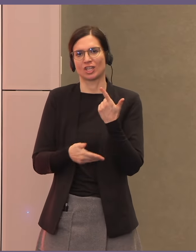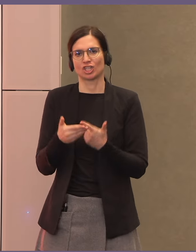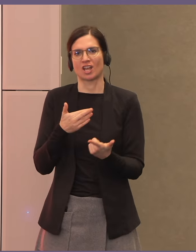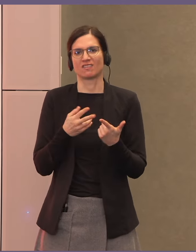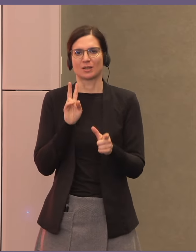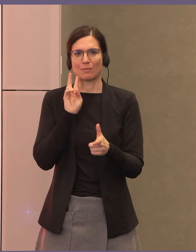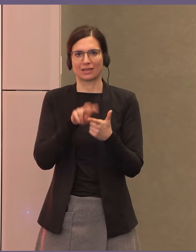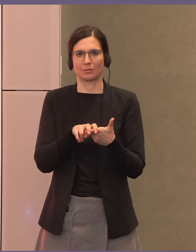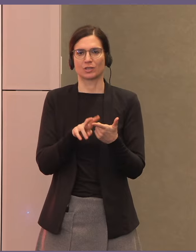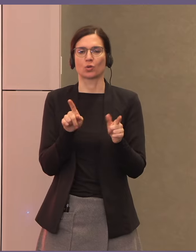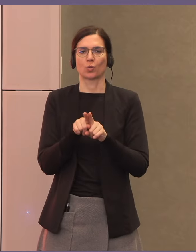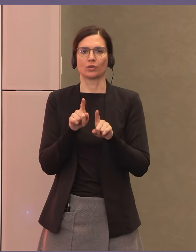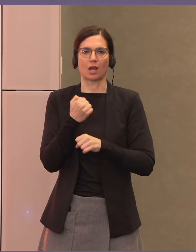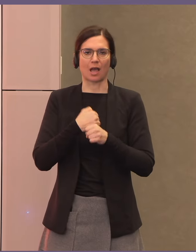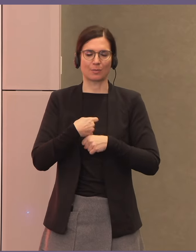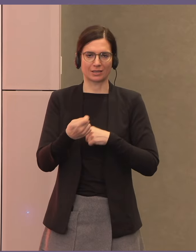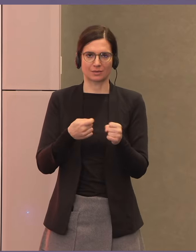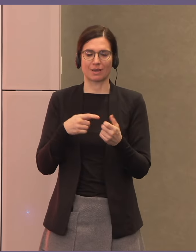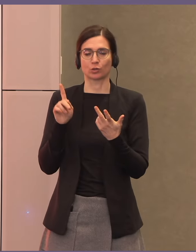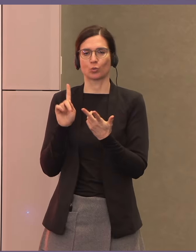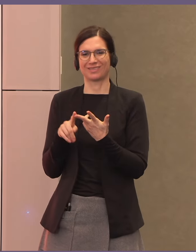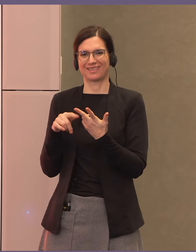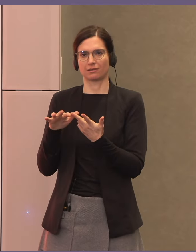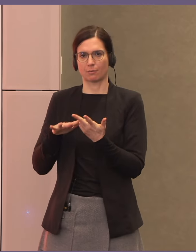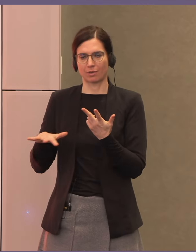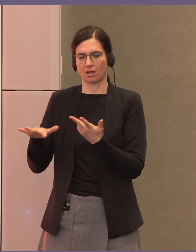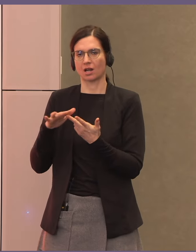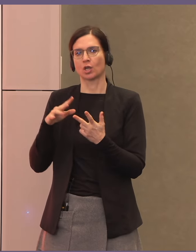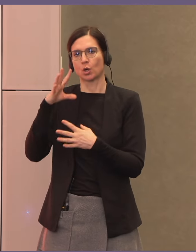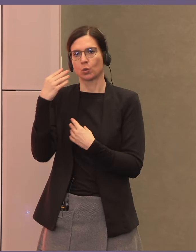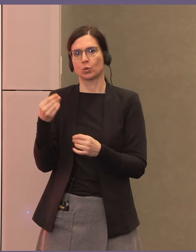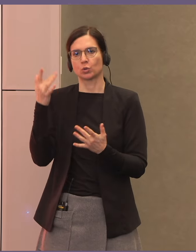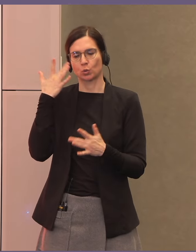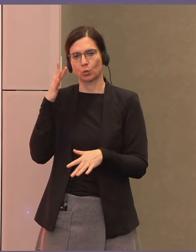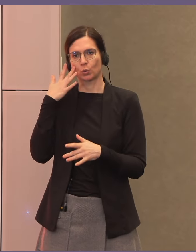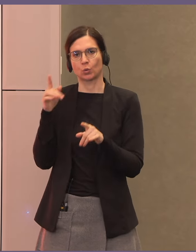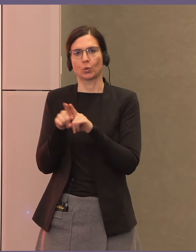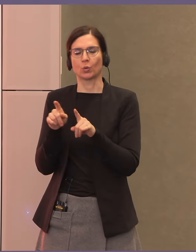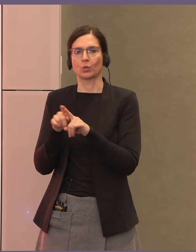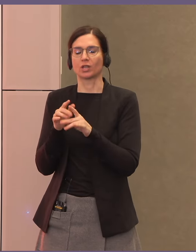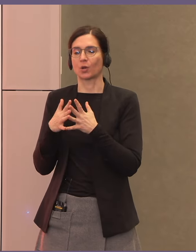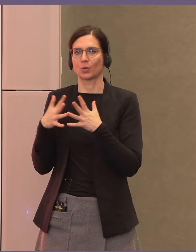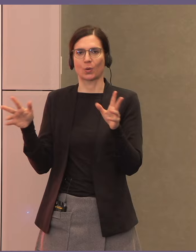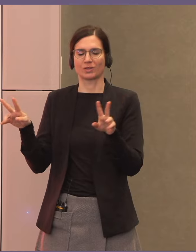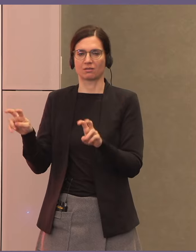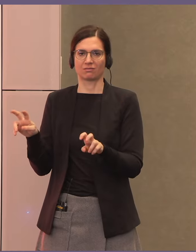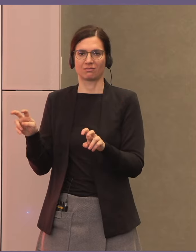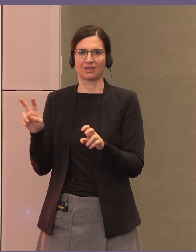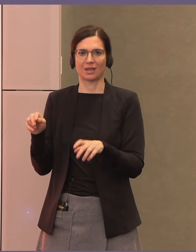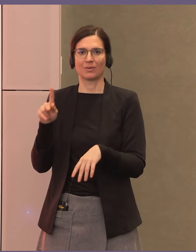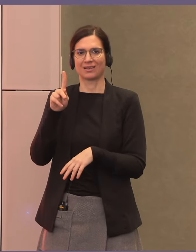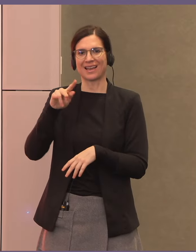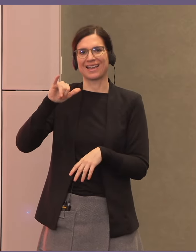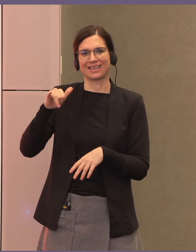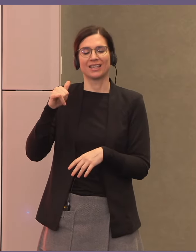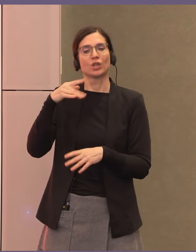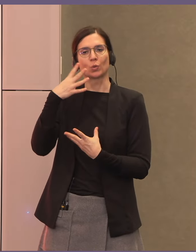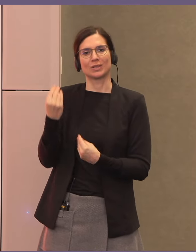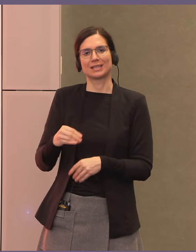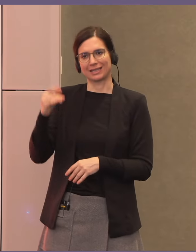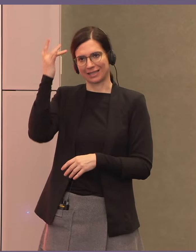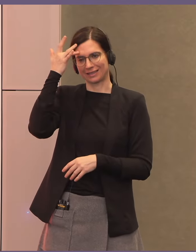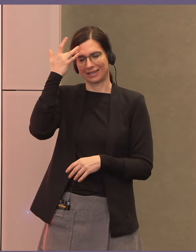Partizipation und Arbeitsmarkt und es geht um Kunst Kultur und das große Thema KI lieber Hilde